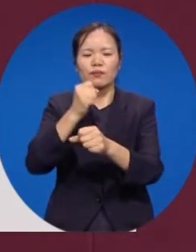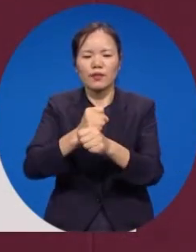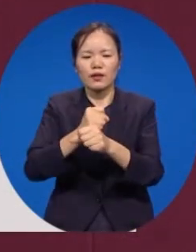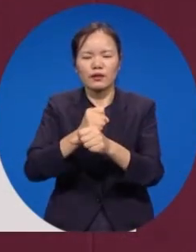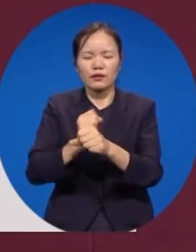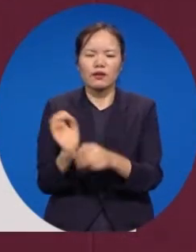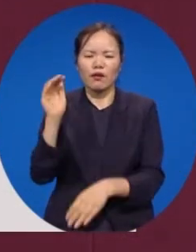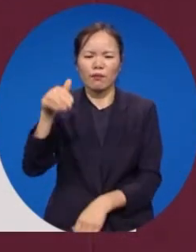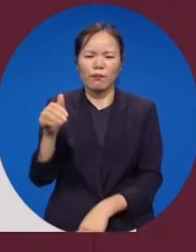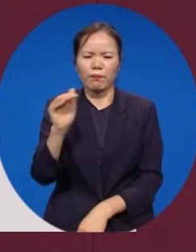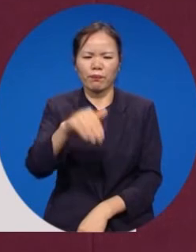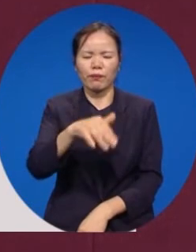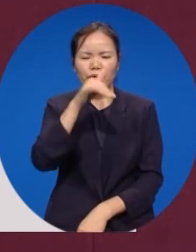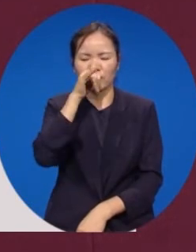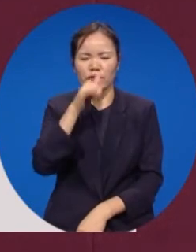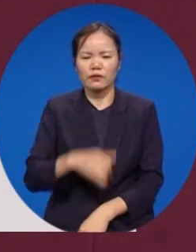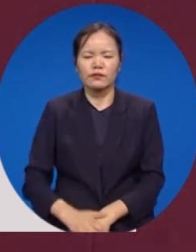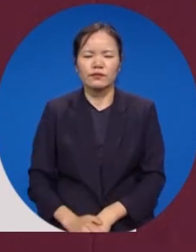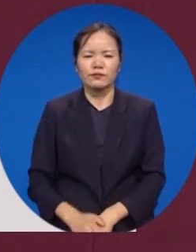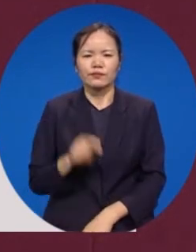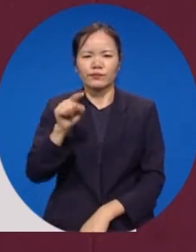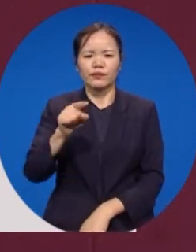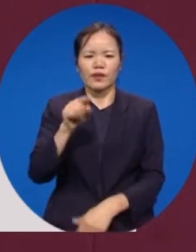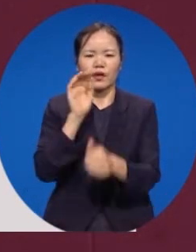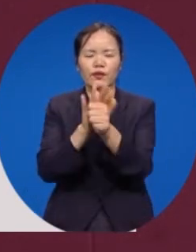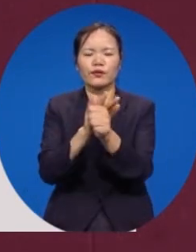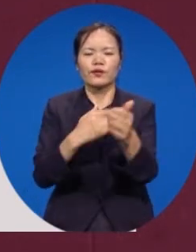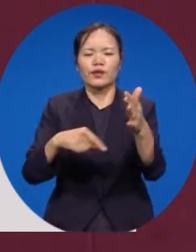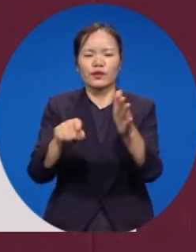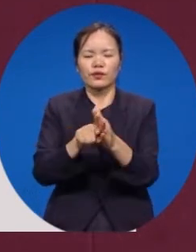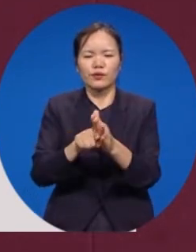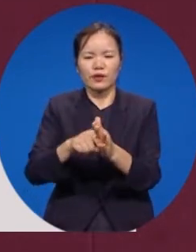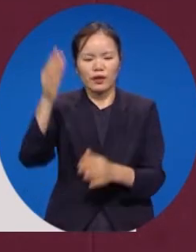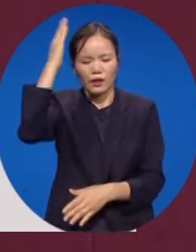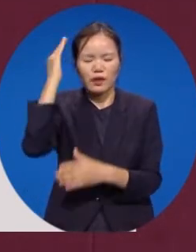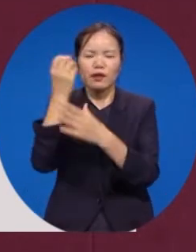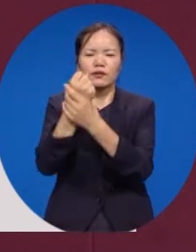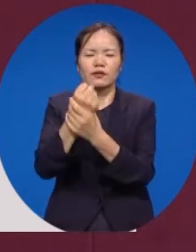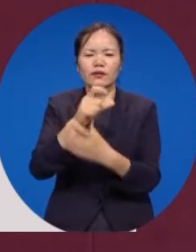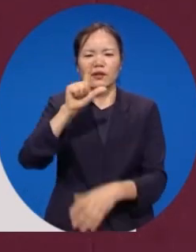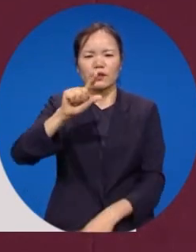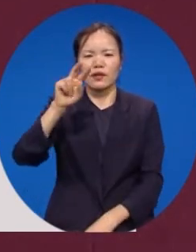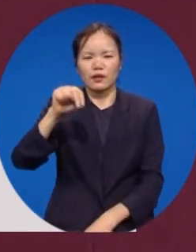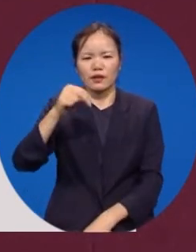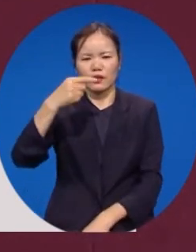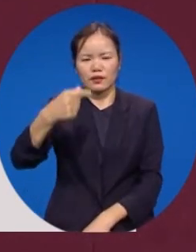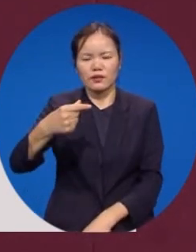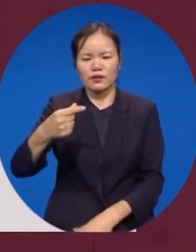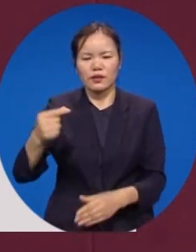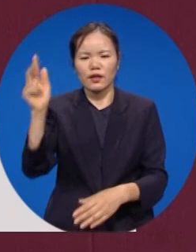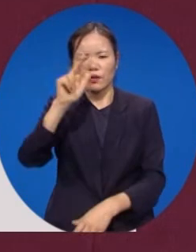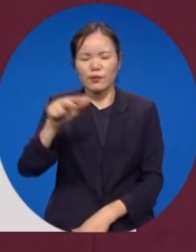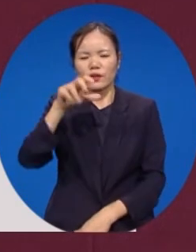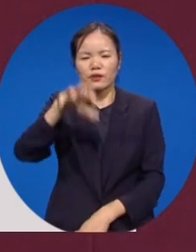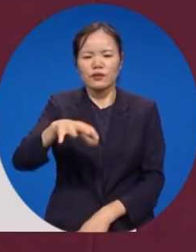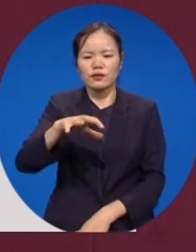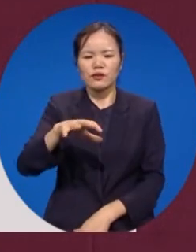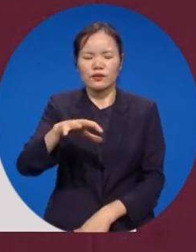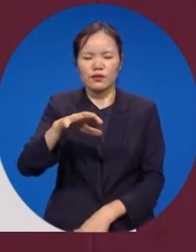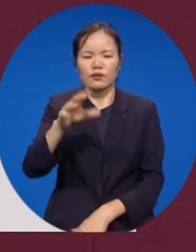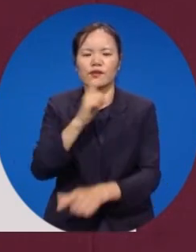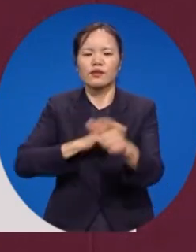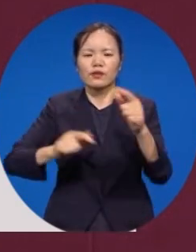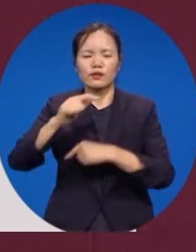대단히 불규칙합니다. 이를 보존하기 위해 석탄이나 LNG 발전소를 보조로 가동하게